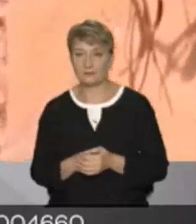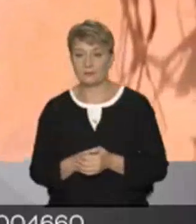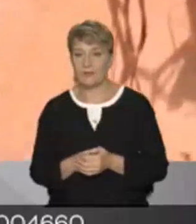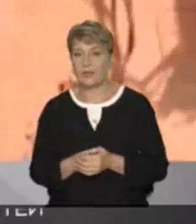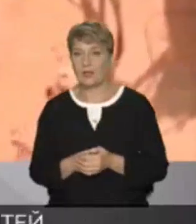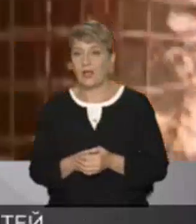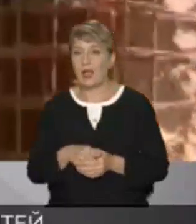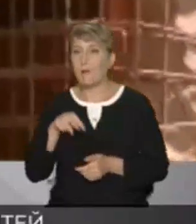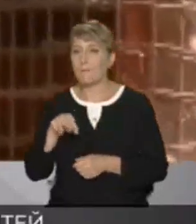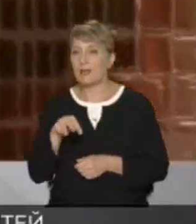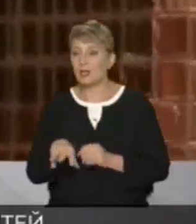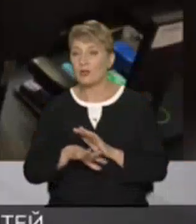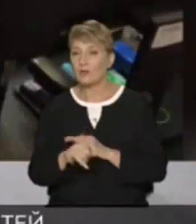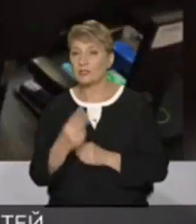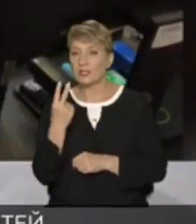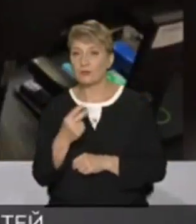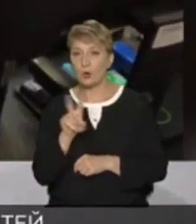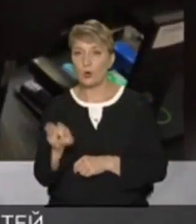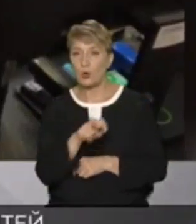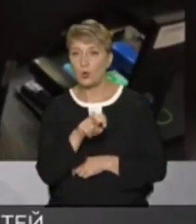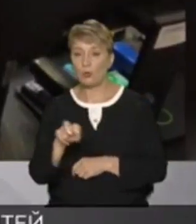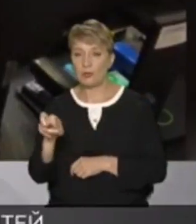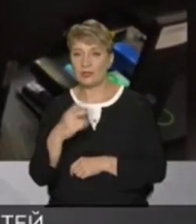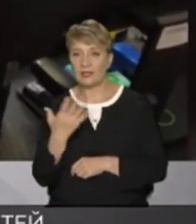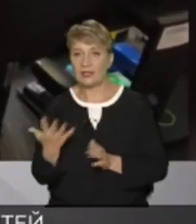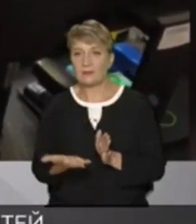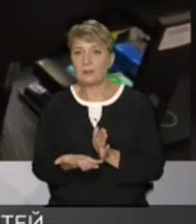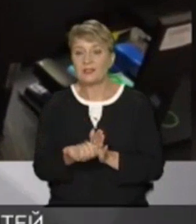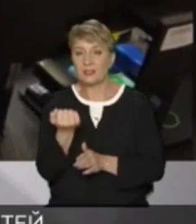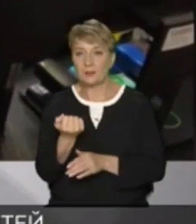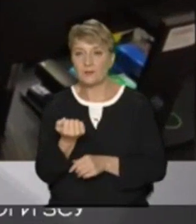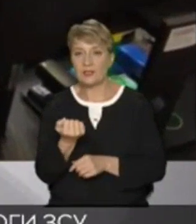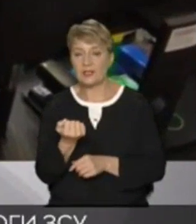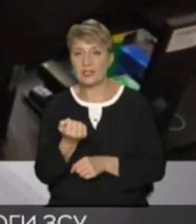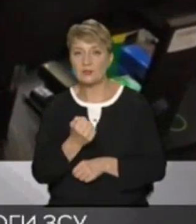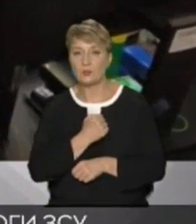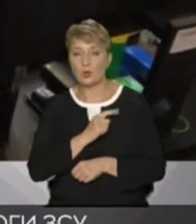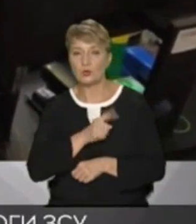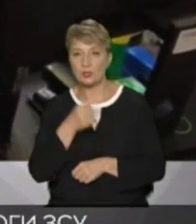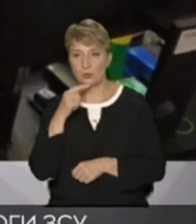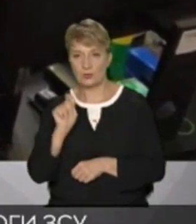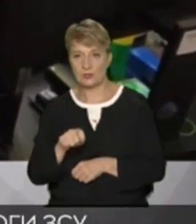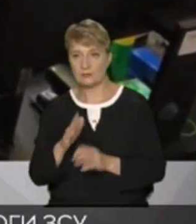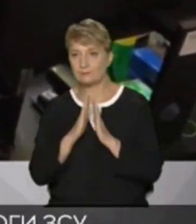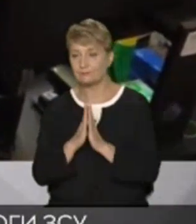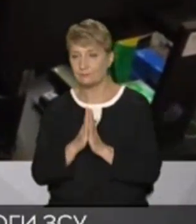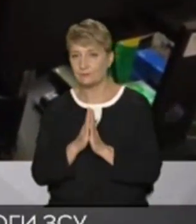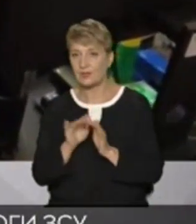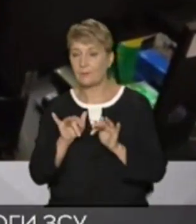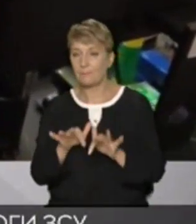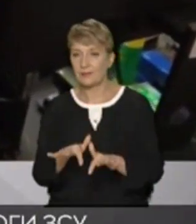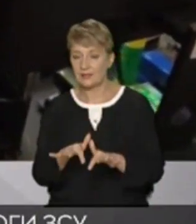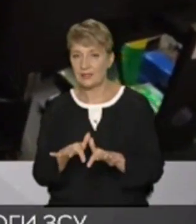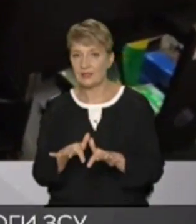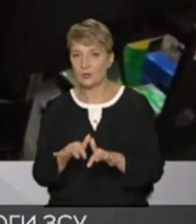Миколаєві викрили двох колаборантів, які підтримували збройну агресію в Україні. Місцева жителька в соцмережах публічно закликала підтримувати дії росіян, визнавала